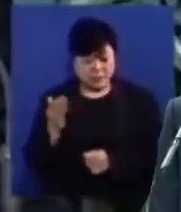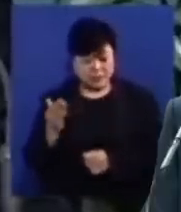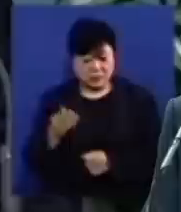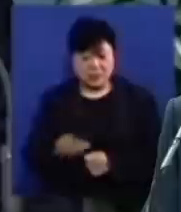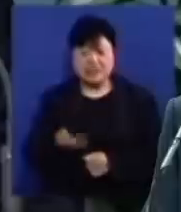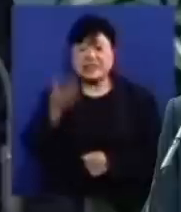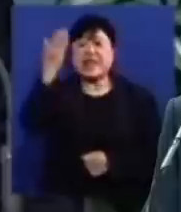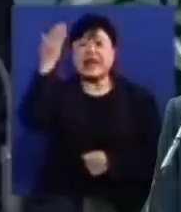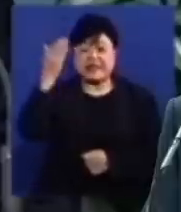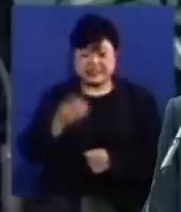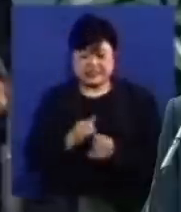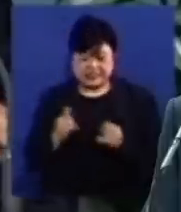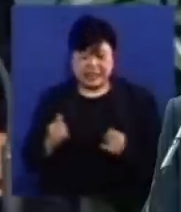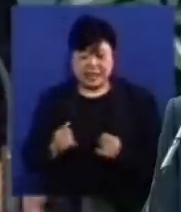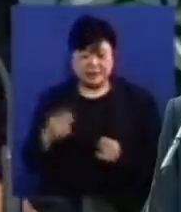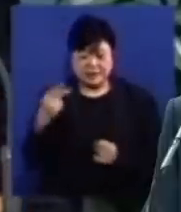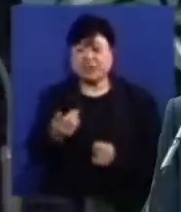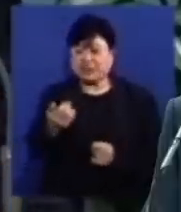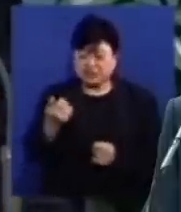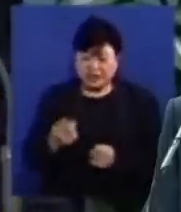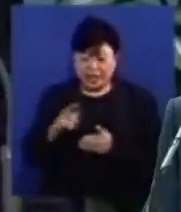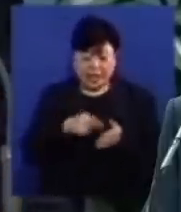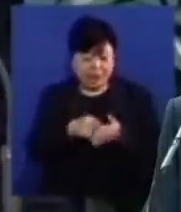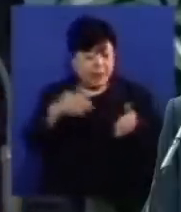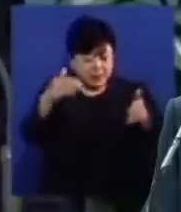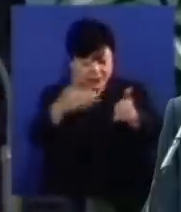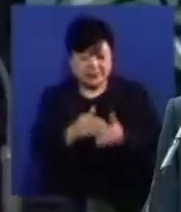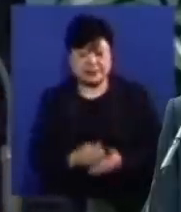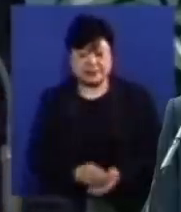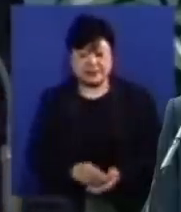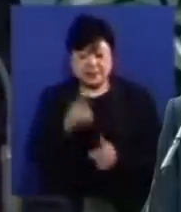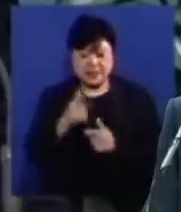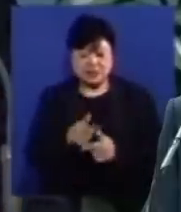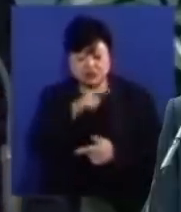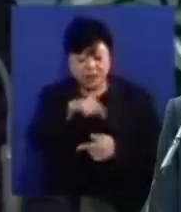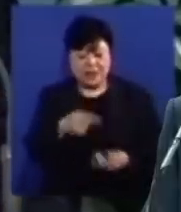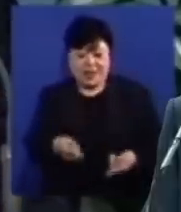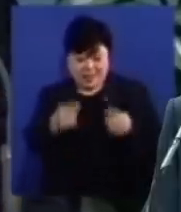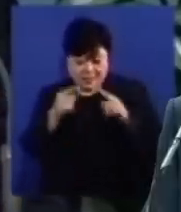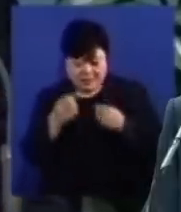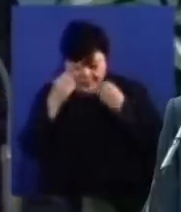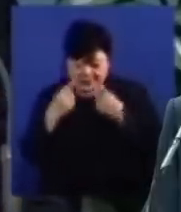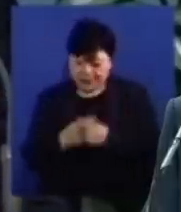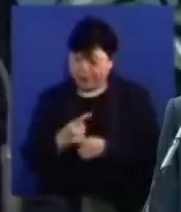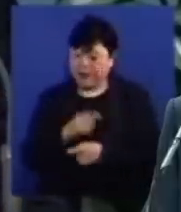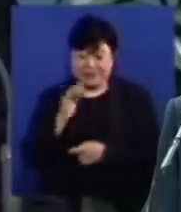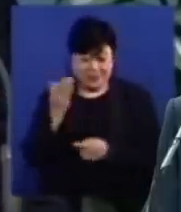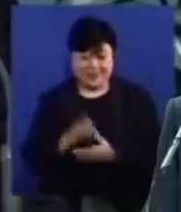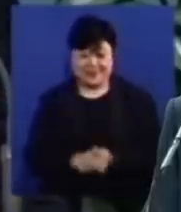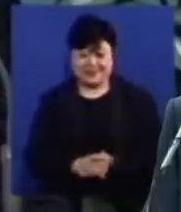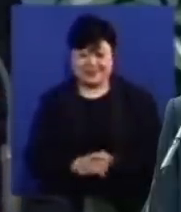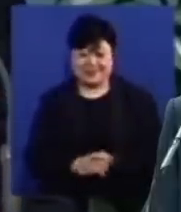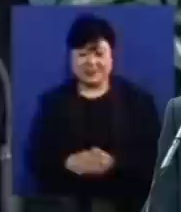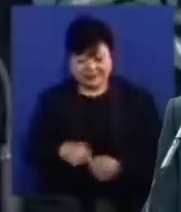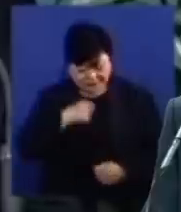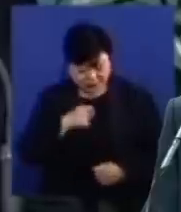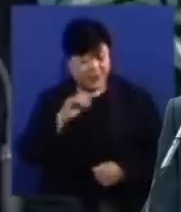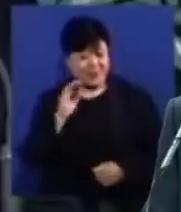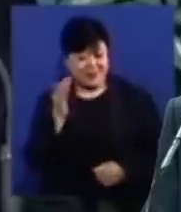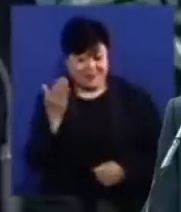옛사람은 2000년 전에 이미 청산되어 버린 것입니다. 그리스도 안에 들어오면 새 사람이 되어요. 의로운